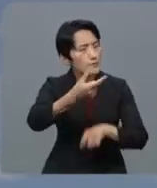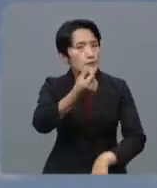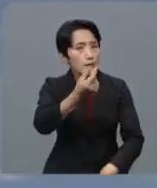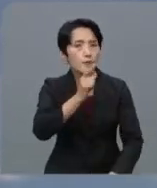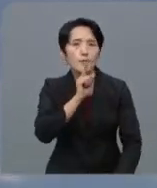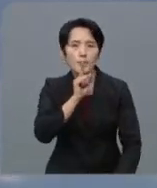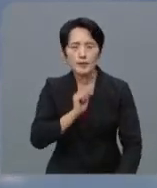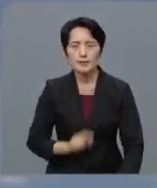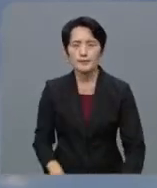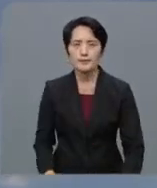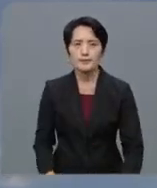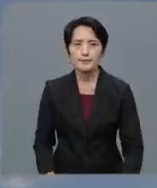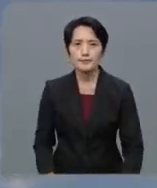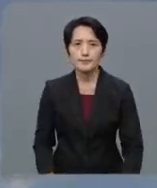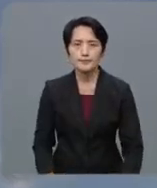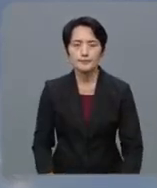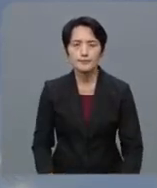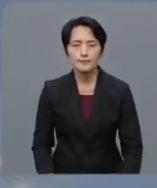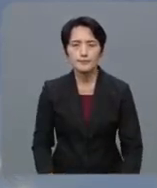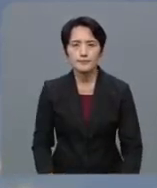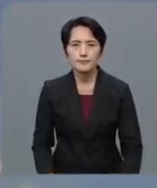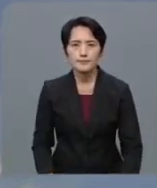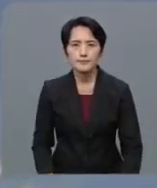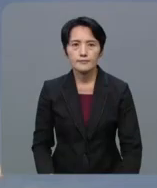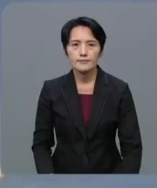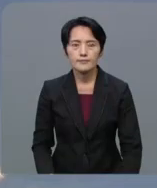ракета является баллистической